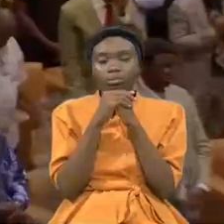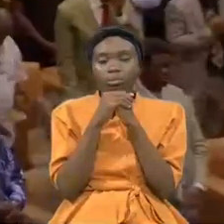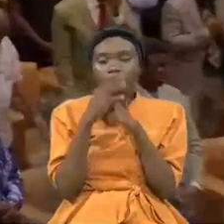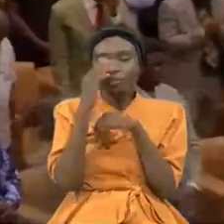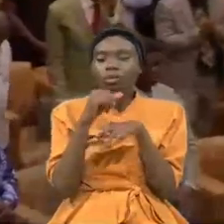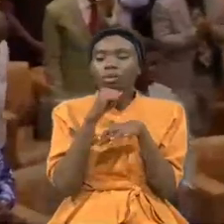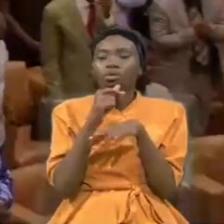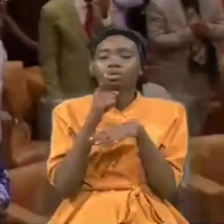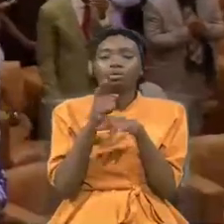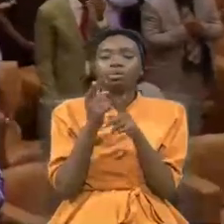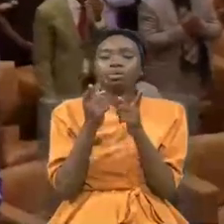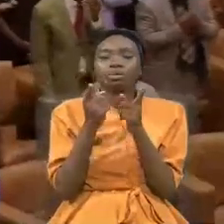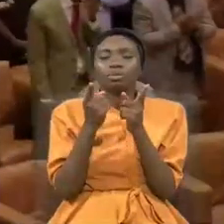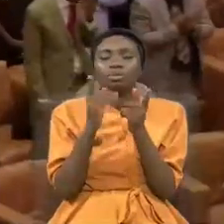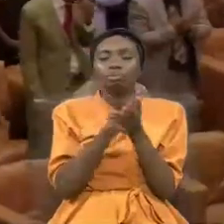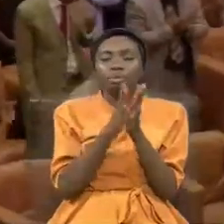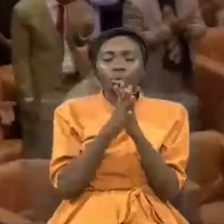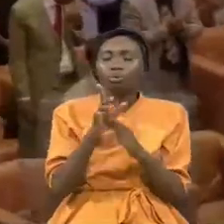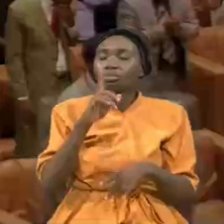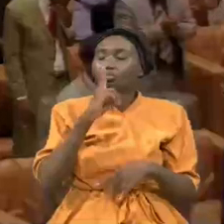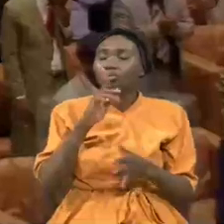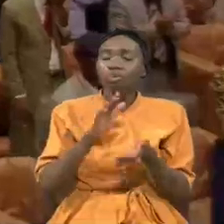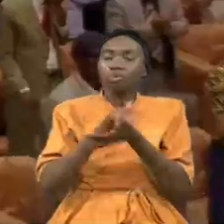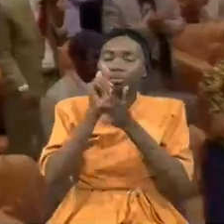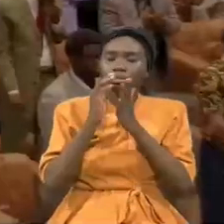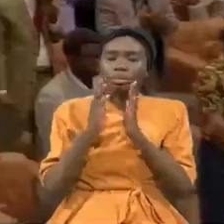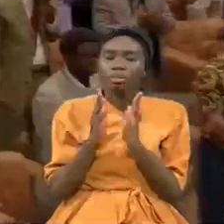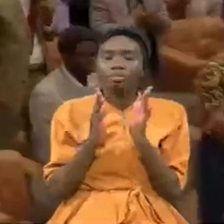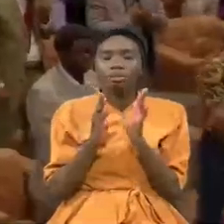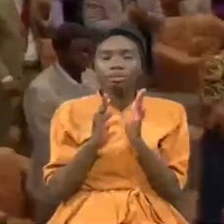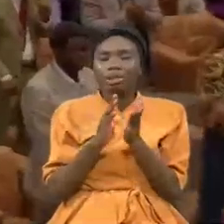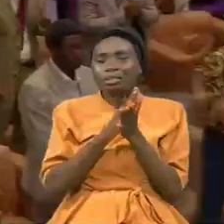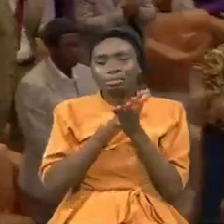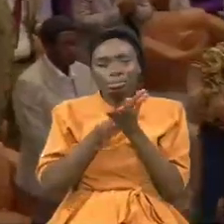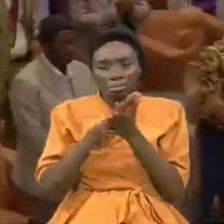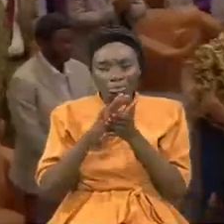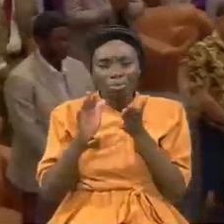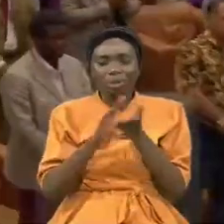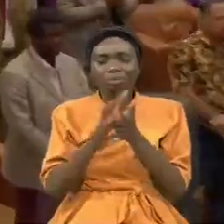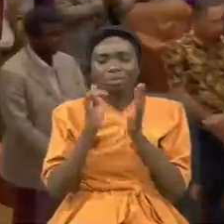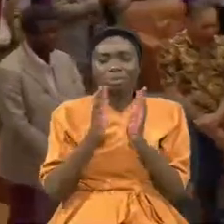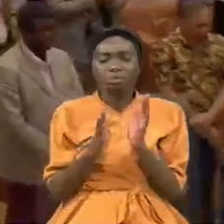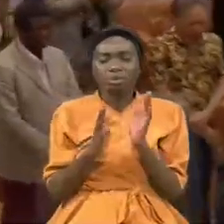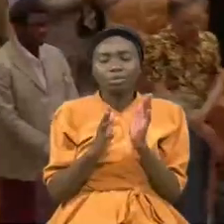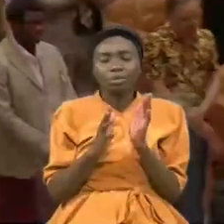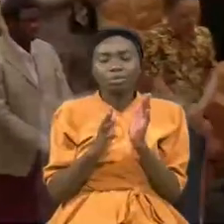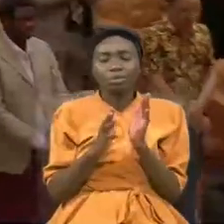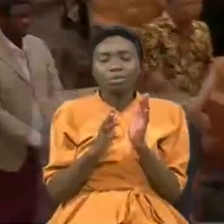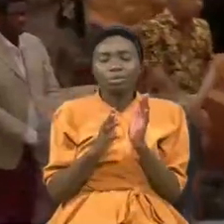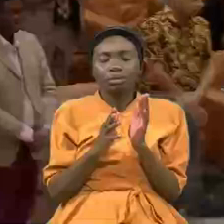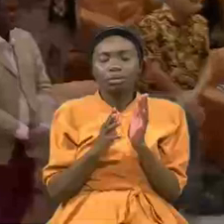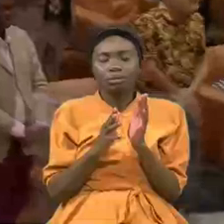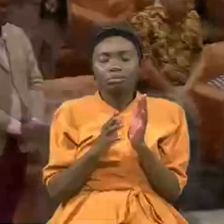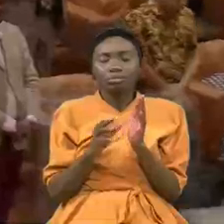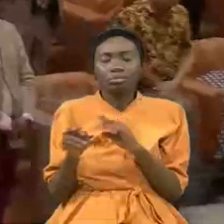Pourquoi ne pas devenir un véritable croyant, un croyant transparent,